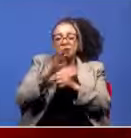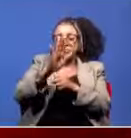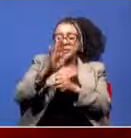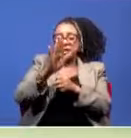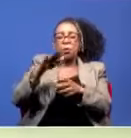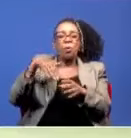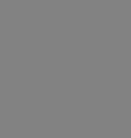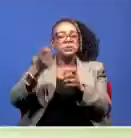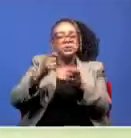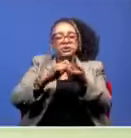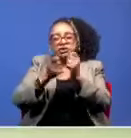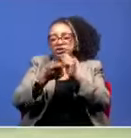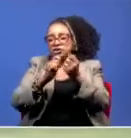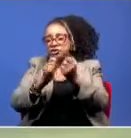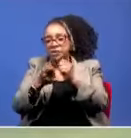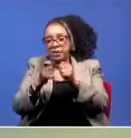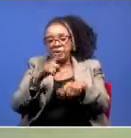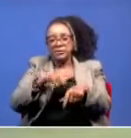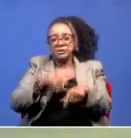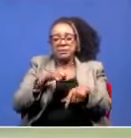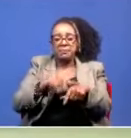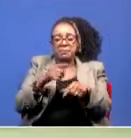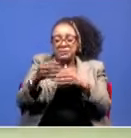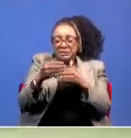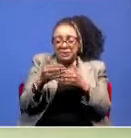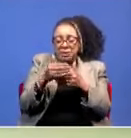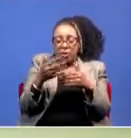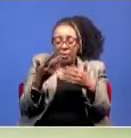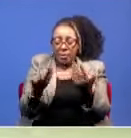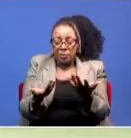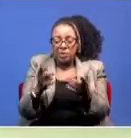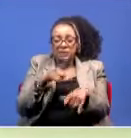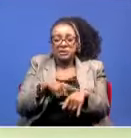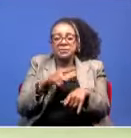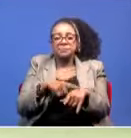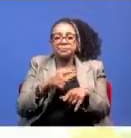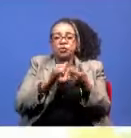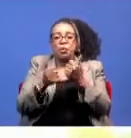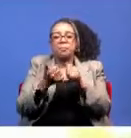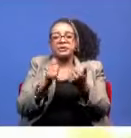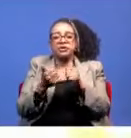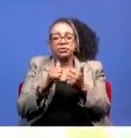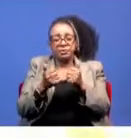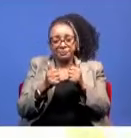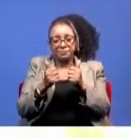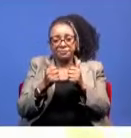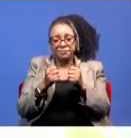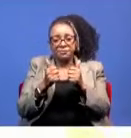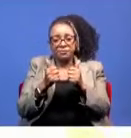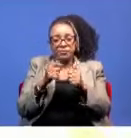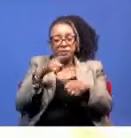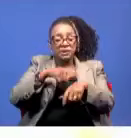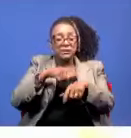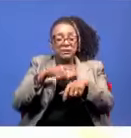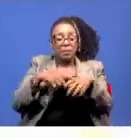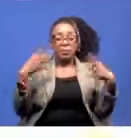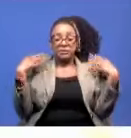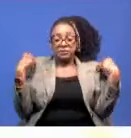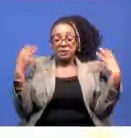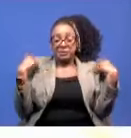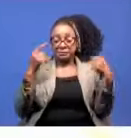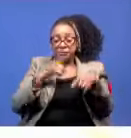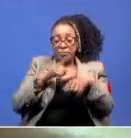pia hubadilika pindi mwanariadha anapokaribia ama inapofika wakati wa mashindano. So during training, when